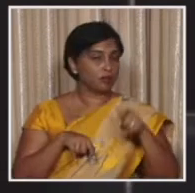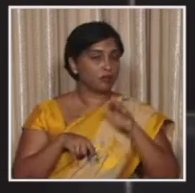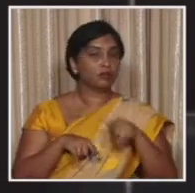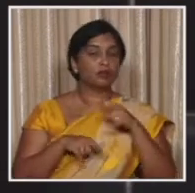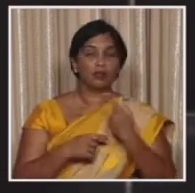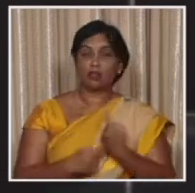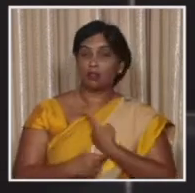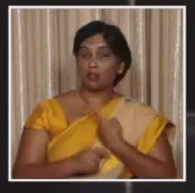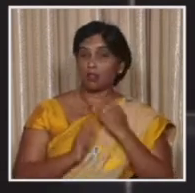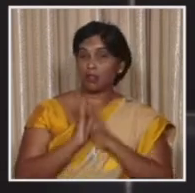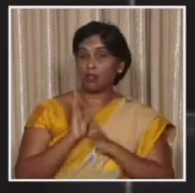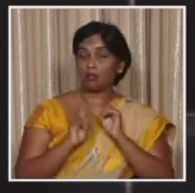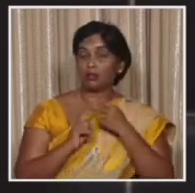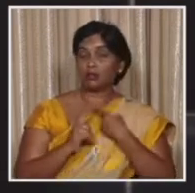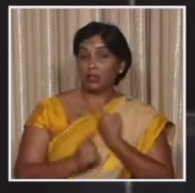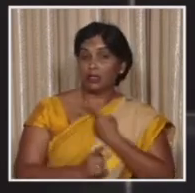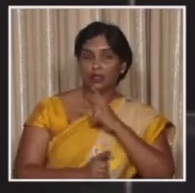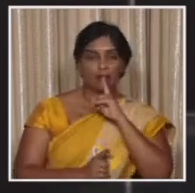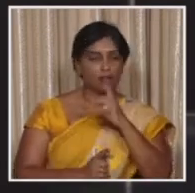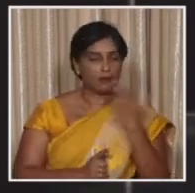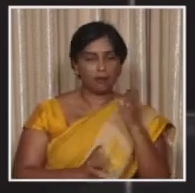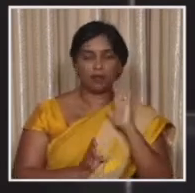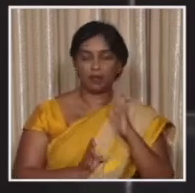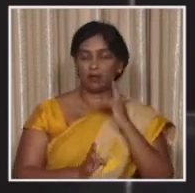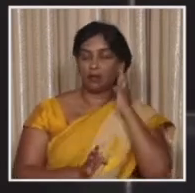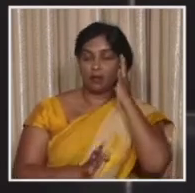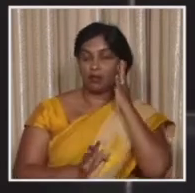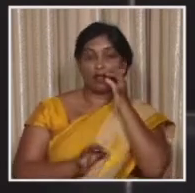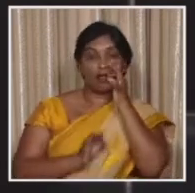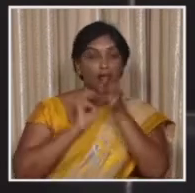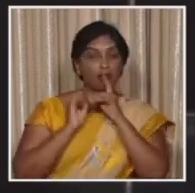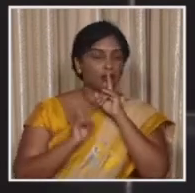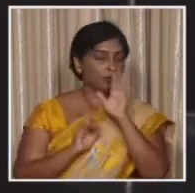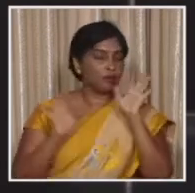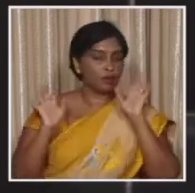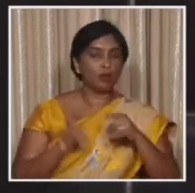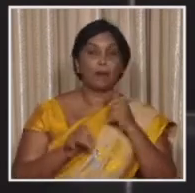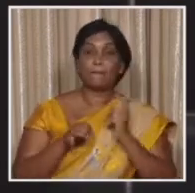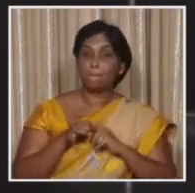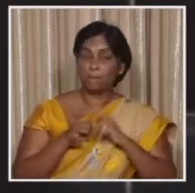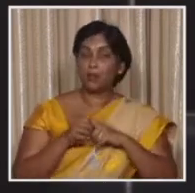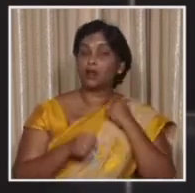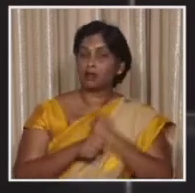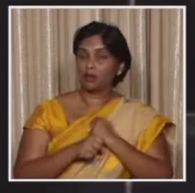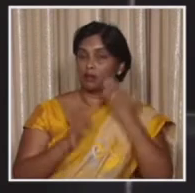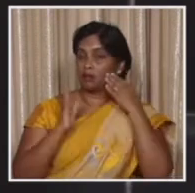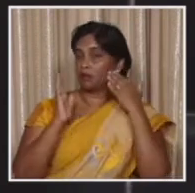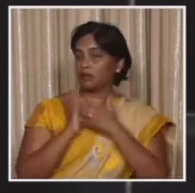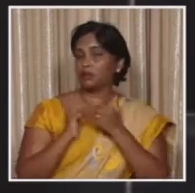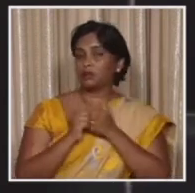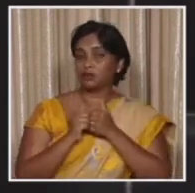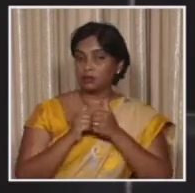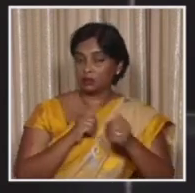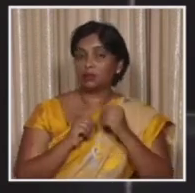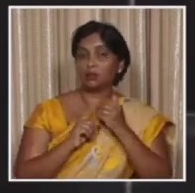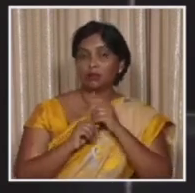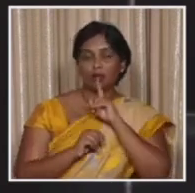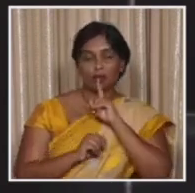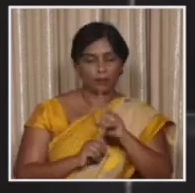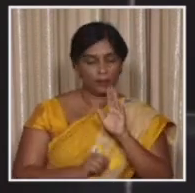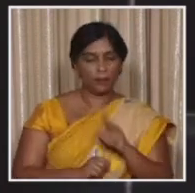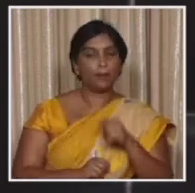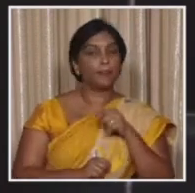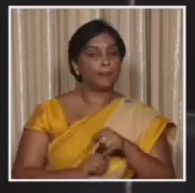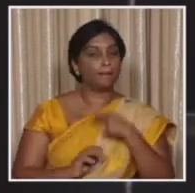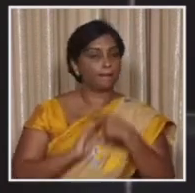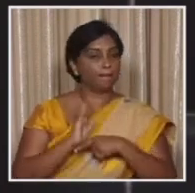ඔහුට තනිව ඇමතිය හැකි ප්‍රශ්න ලෙස මම කියන්නේ නැහැ. සුරංගනා ලෝකමවණි නැතුව මේ ප්‍රශ්න ගැන රජය බැරෑරුම්බ සලකා ඇමතිය යුතුව තිබෙනවා.